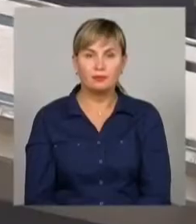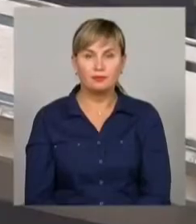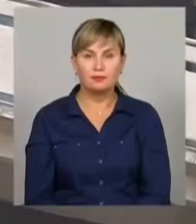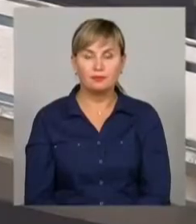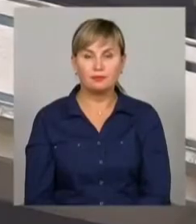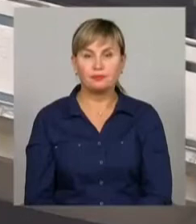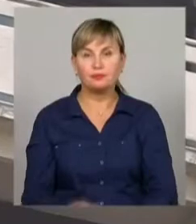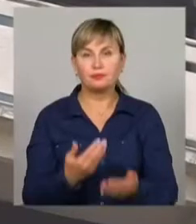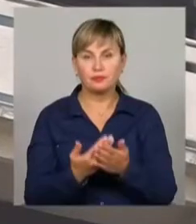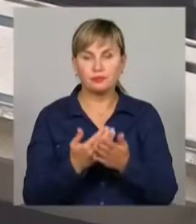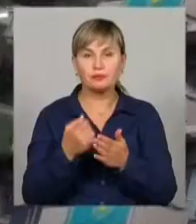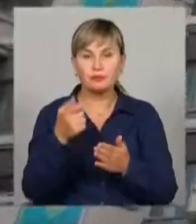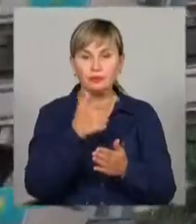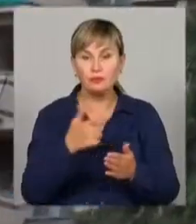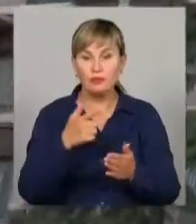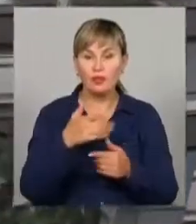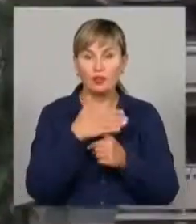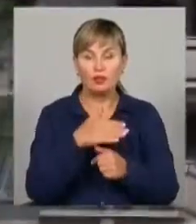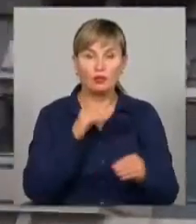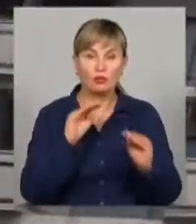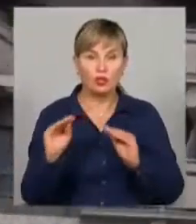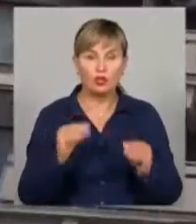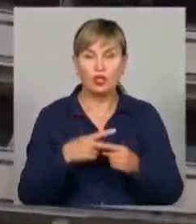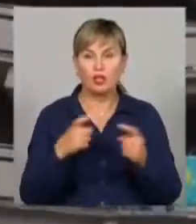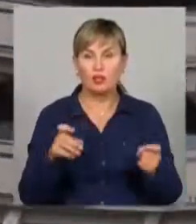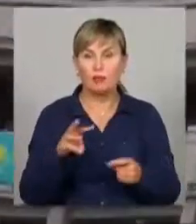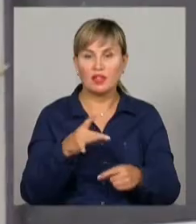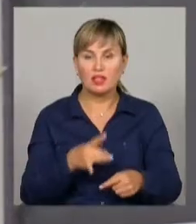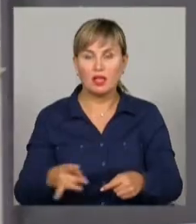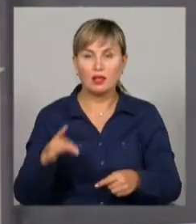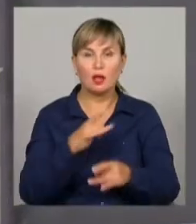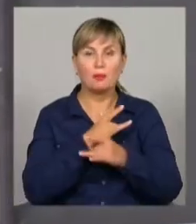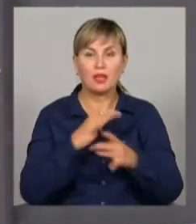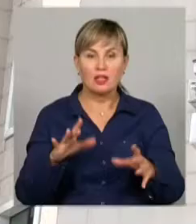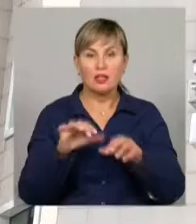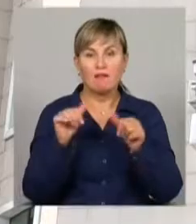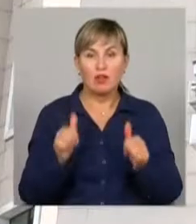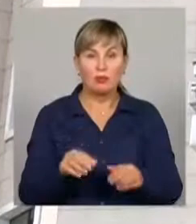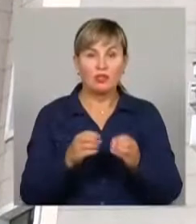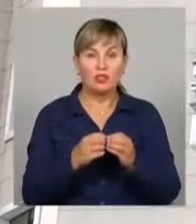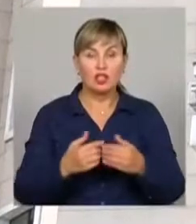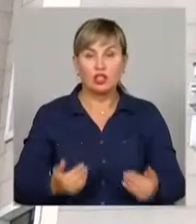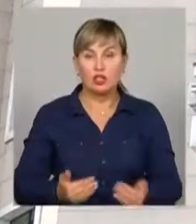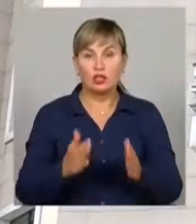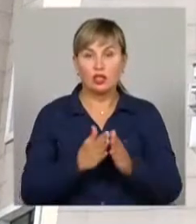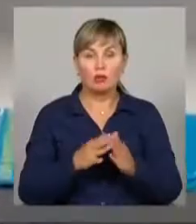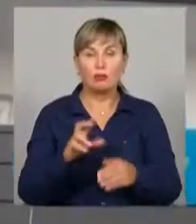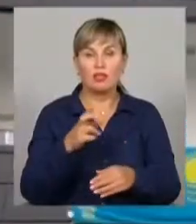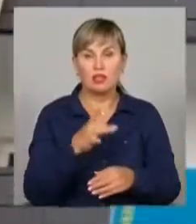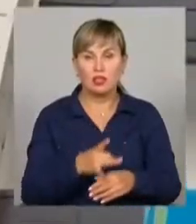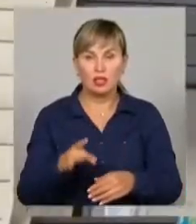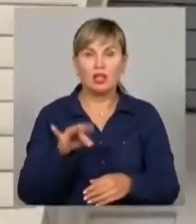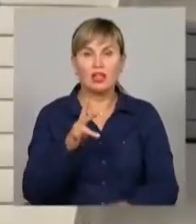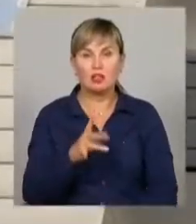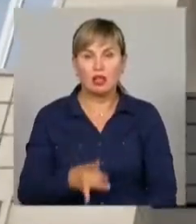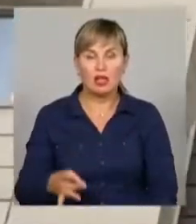Вот, например, дюжина голубых стягов украшает одну из гостиниц Медеуского района. Празднично оформлены десятки жилых домов в Пустандыкском и